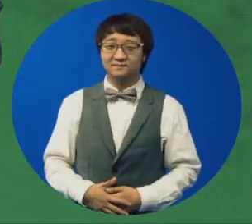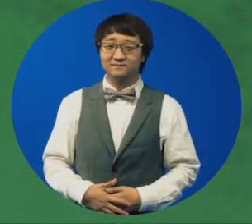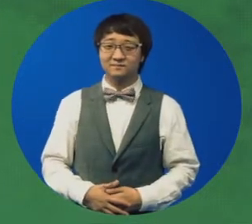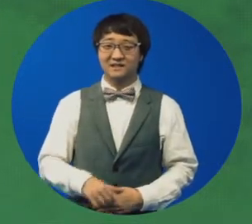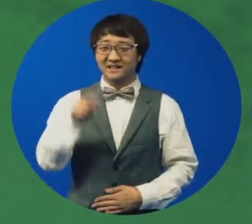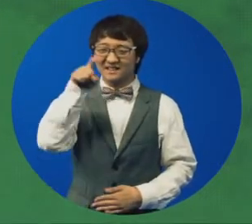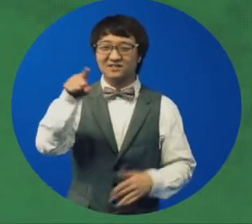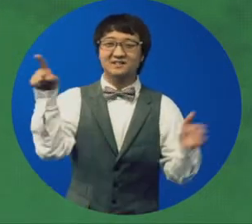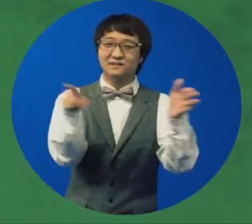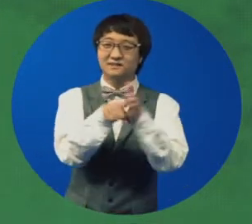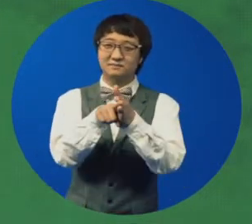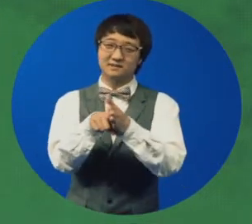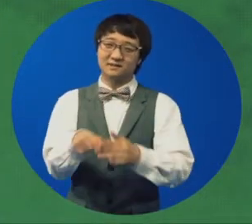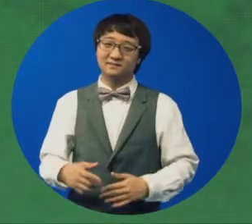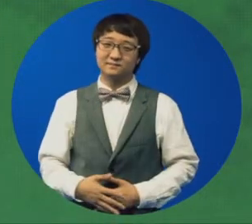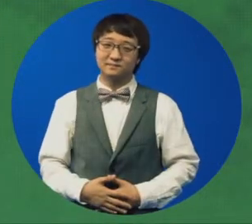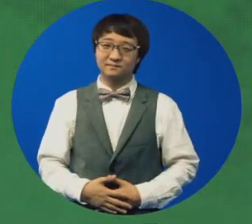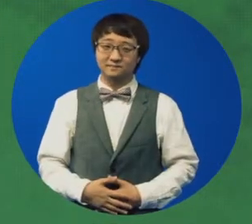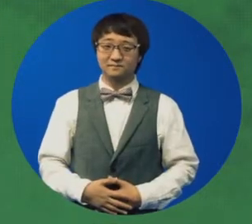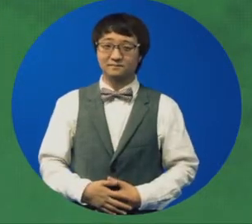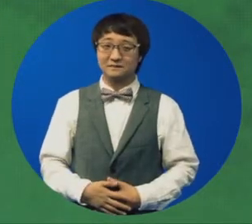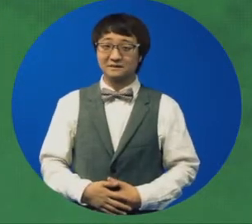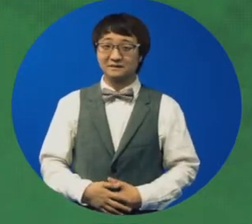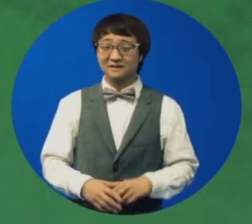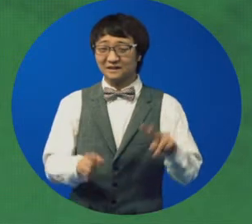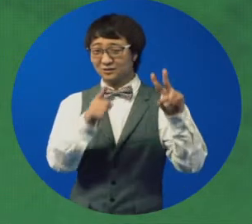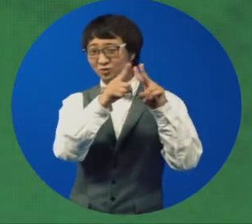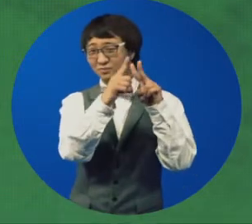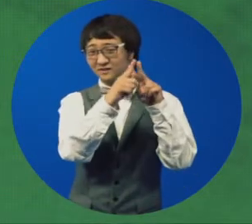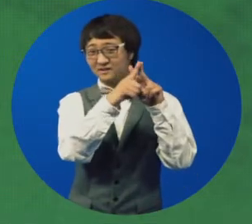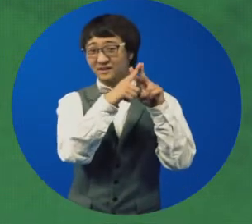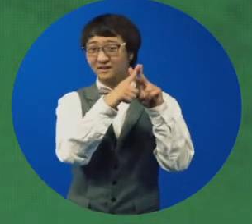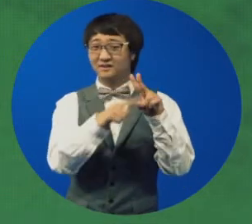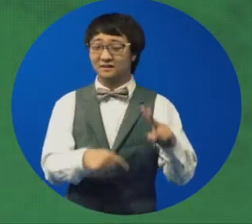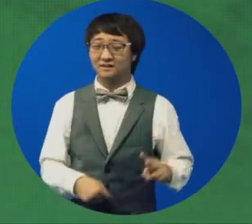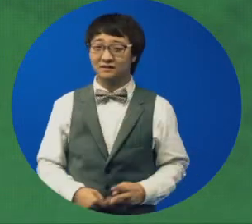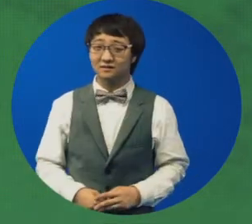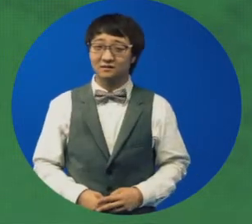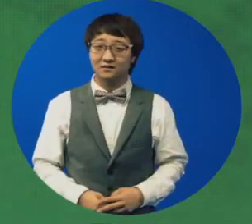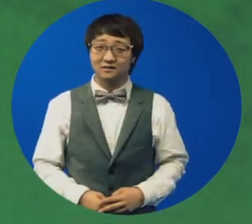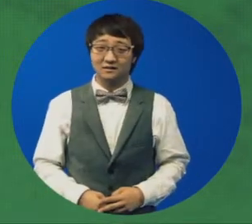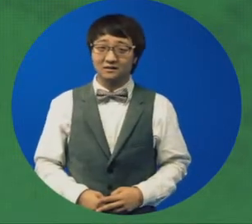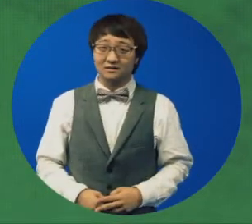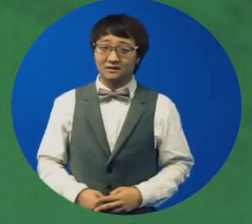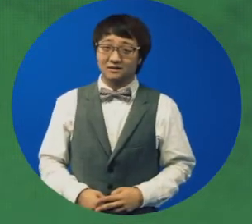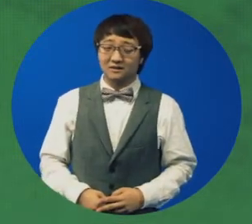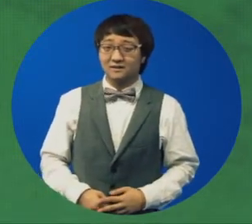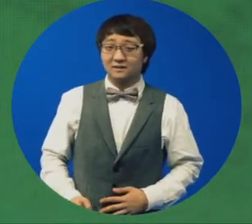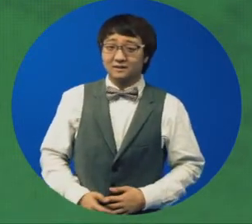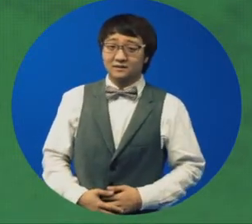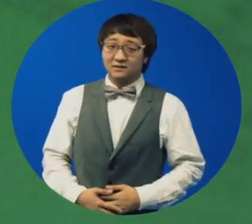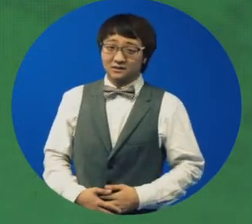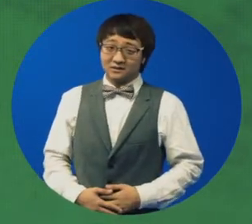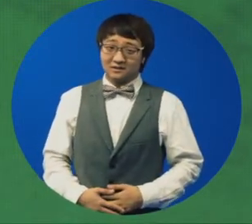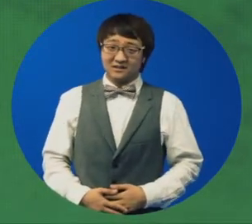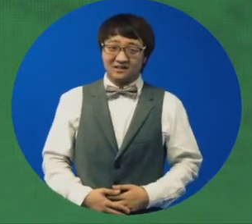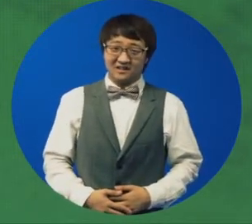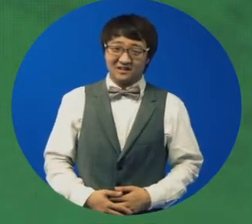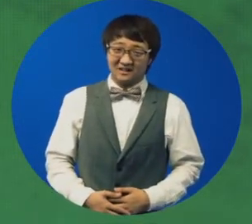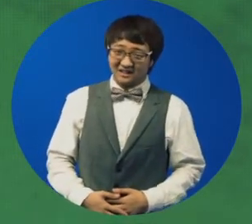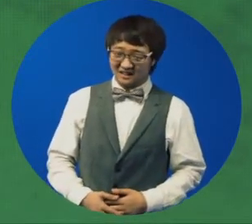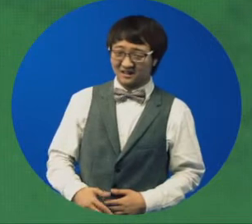이것이 믿음입니다. 두 번째, 피터 윌슨은 우리들이 인정에 목마르면 탈진하게